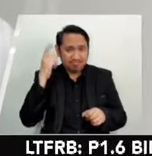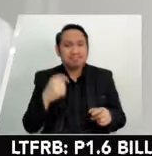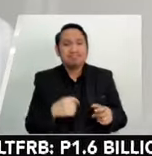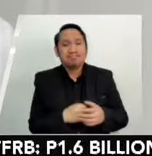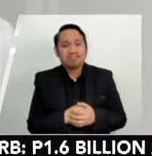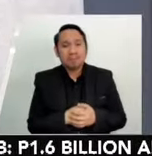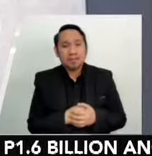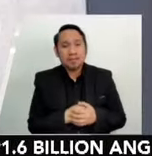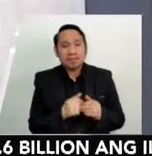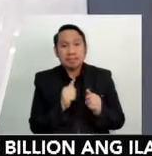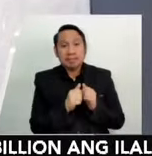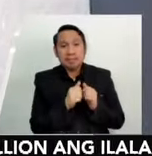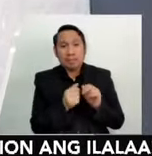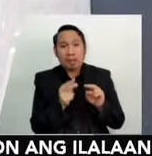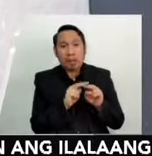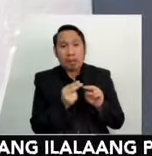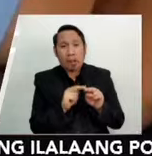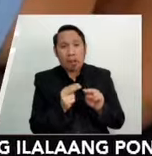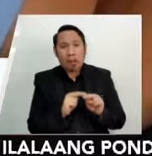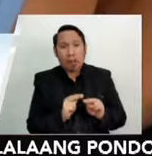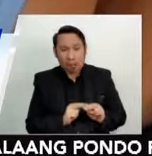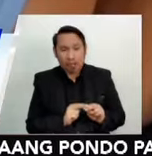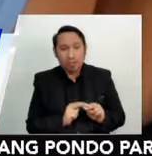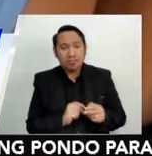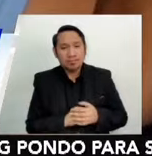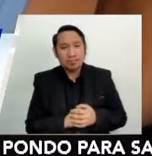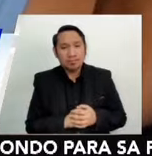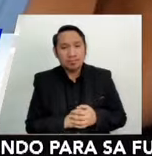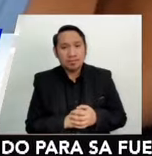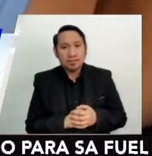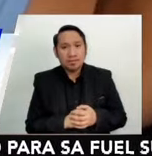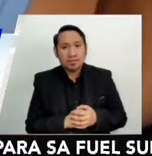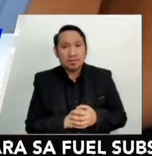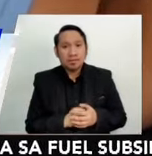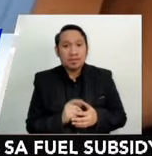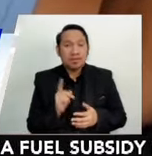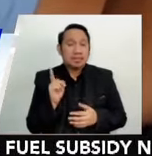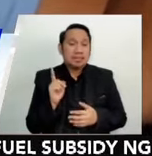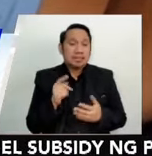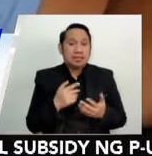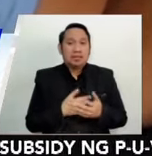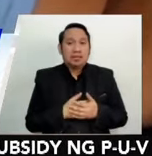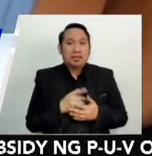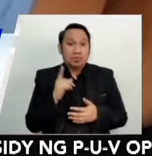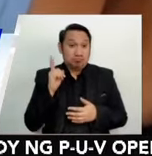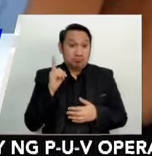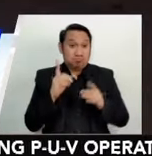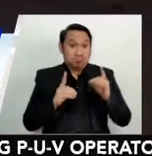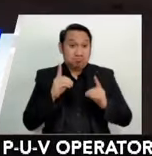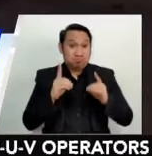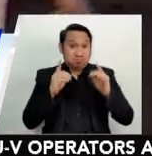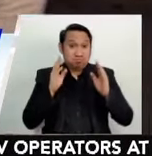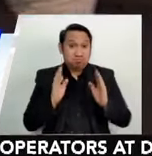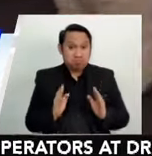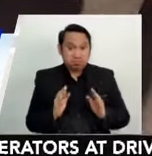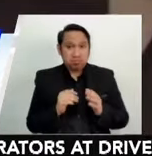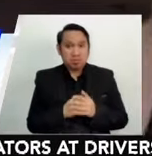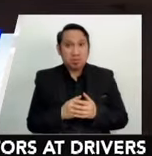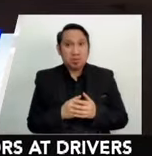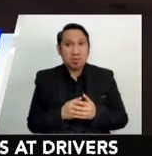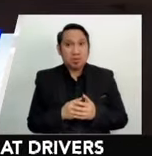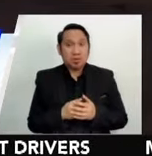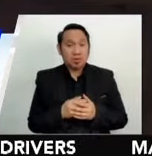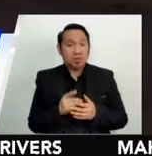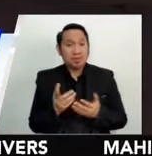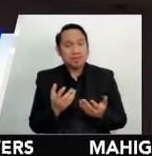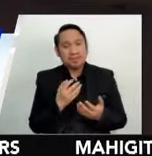1 peso and 40 centavos sa kada litro ng kerosene. Dagdag-dagok ito para sa tsuper na si Jomar Lugto, biyaheng Cubao, Quiapo. Sa tansya niya, halos